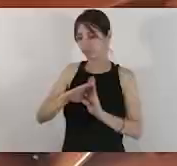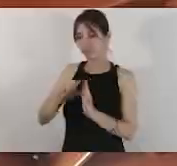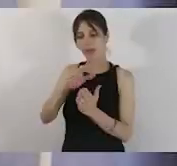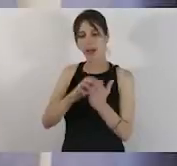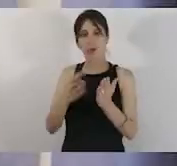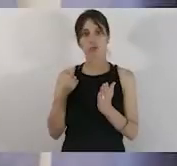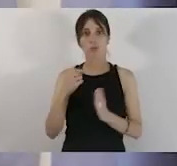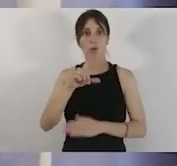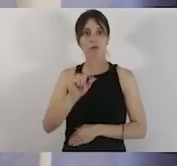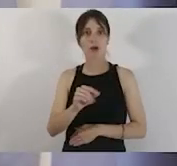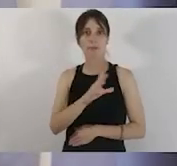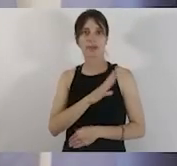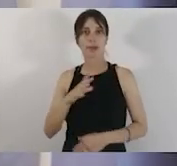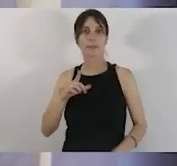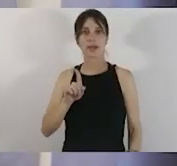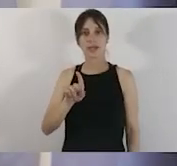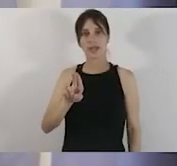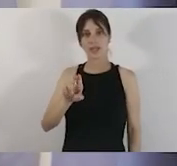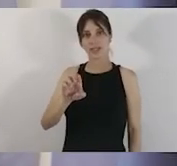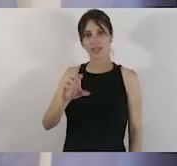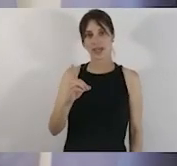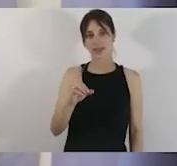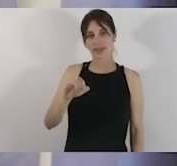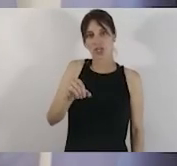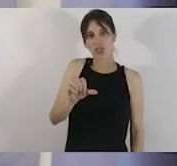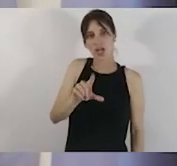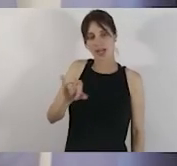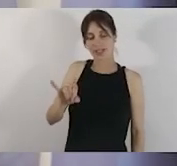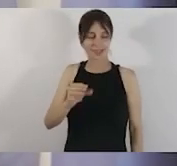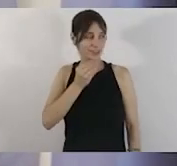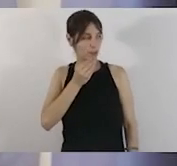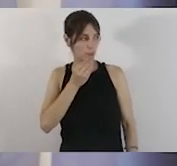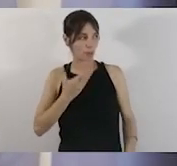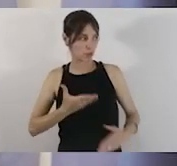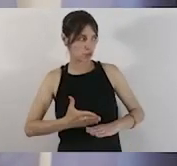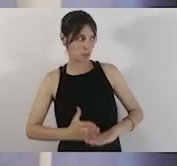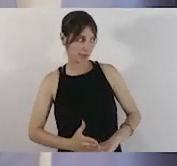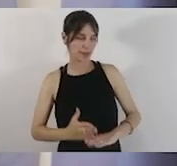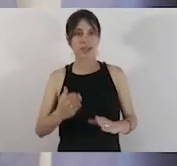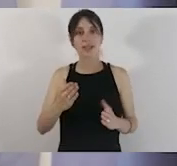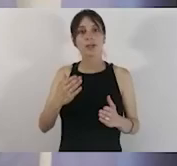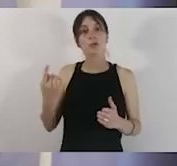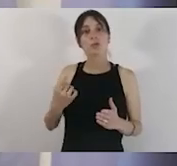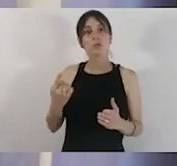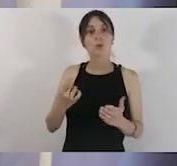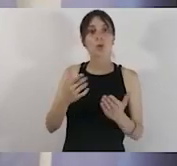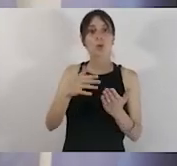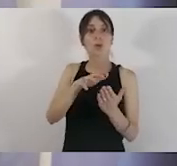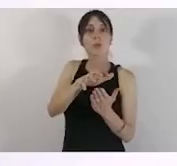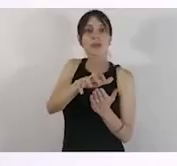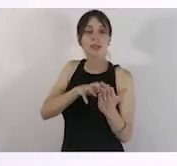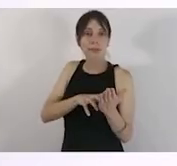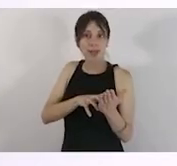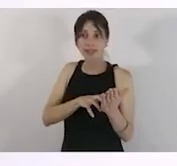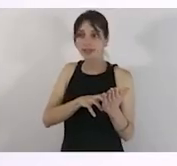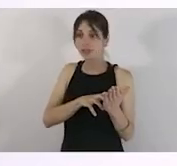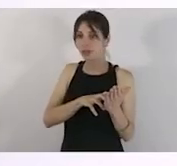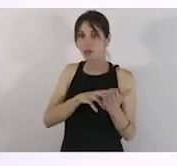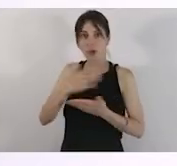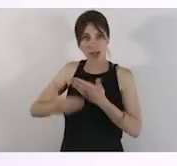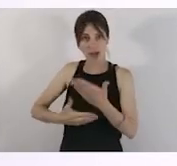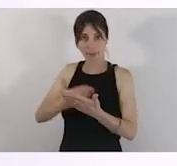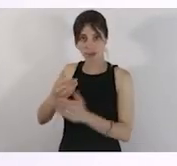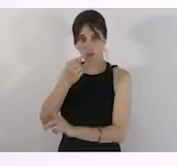Guedjali. Bon, cette fois, c'est bon, je suis au point. Je rapporte toujours cette délibération en lieu et place de mon collègue